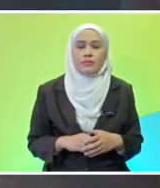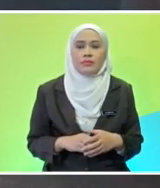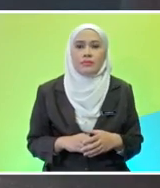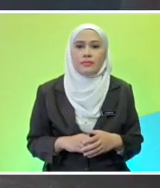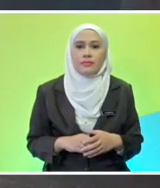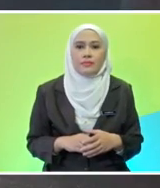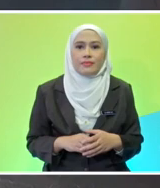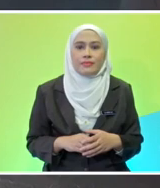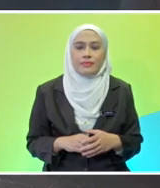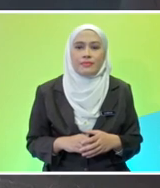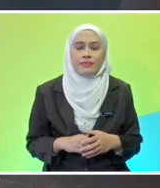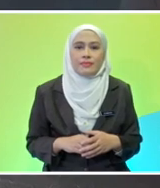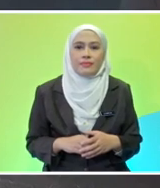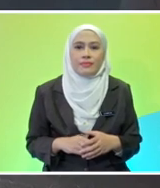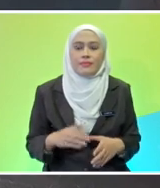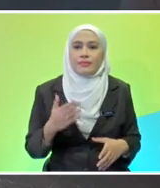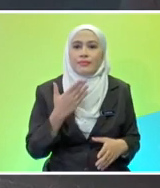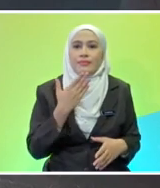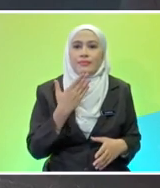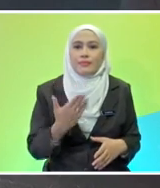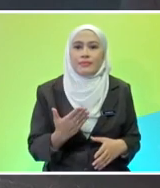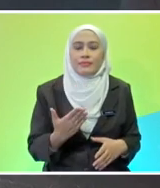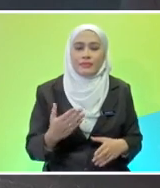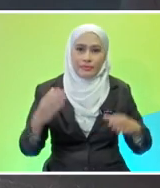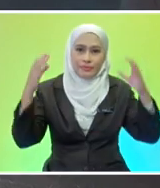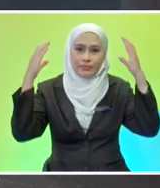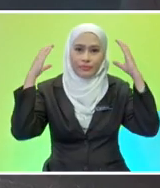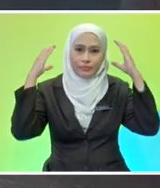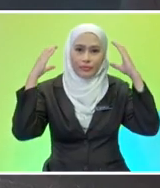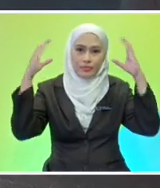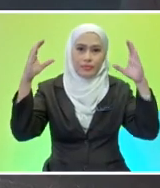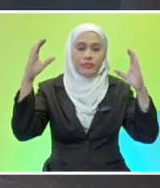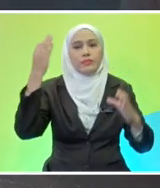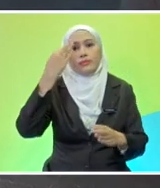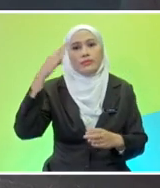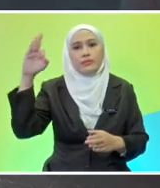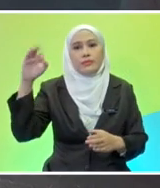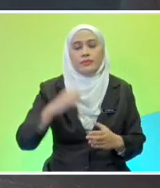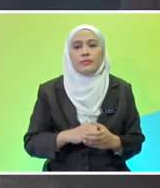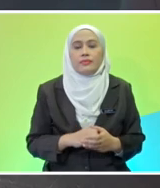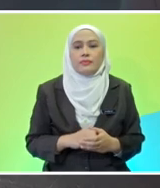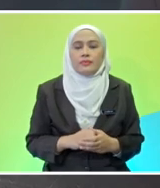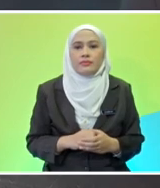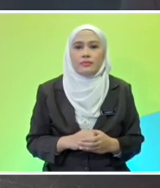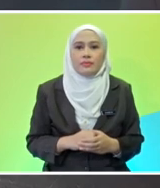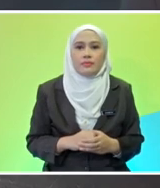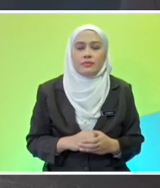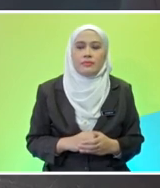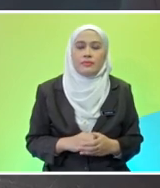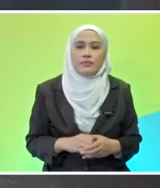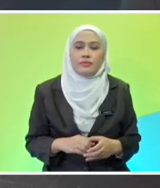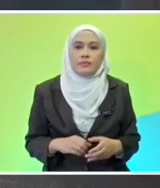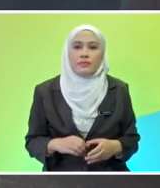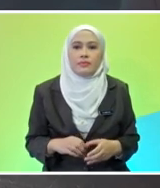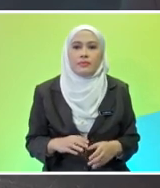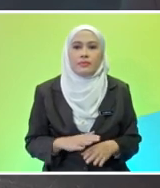Afandi. Terima kasih banyak kepada Cikgu dan saya minta maaf kalau ada salah dan silap. Yelah, kadang-kadang bila kita seronok sangat pun kadang boleh lupa diri, betul tak Cikgu? Betul. Dan